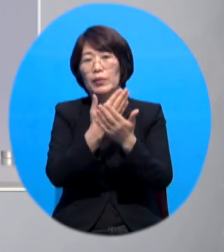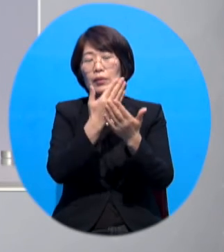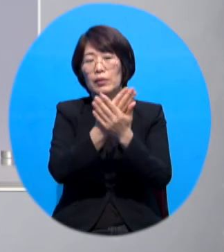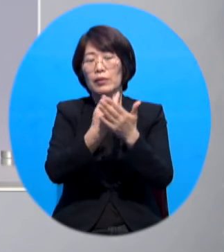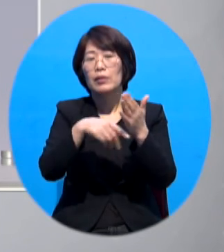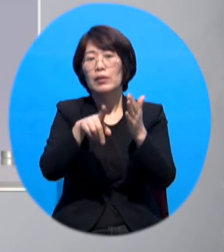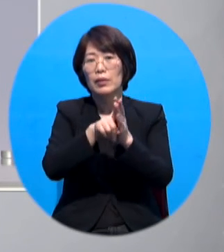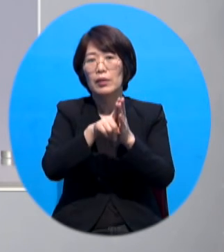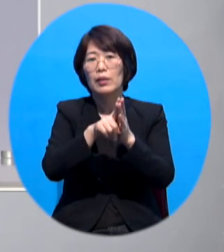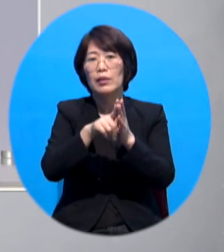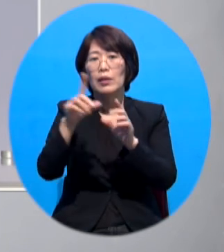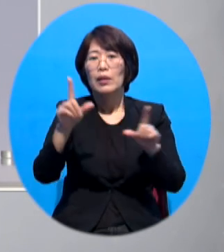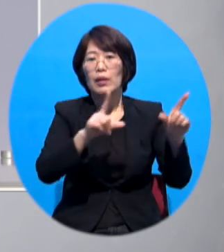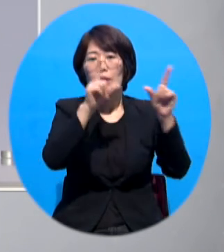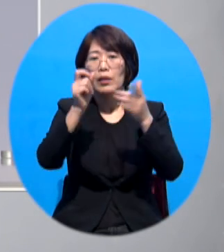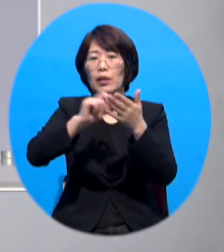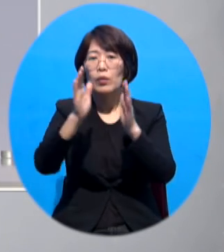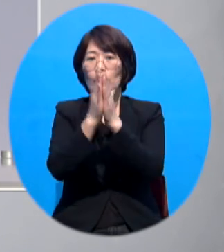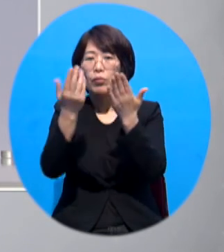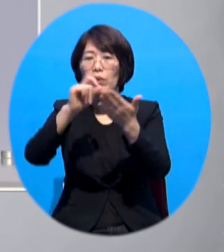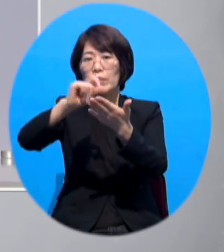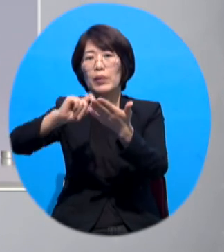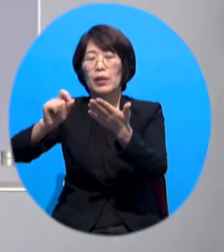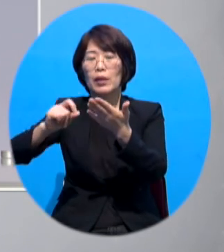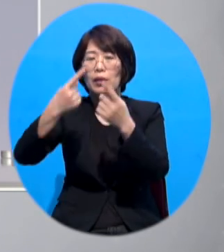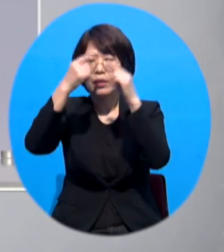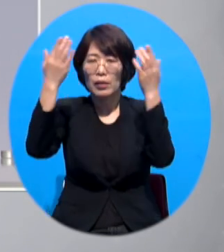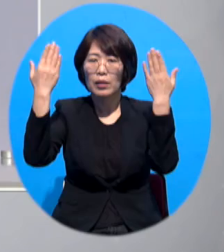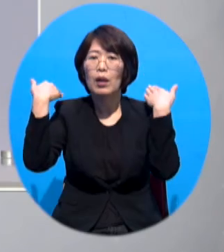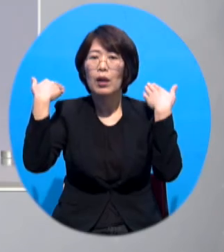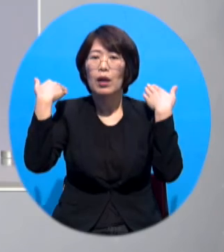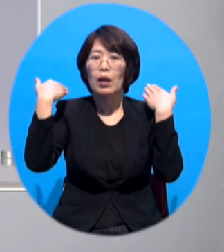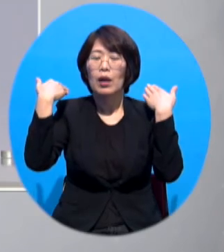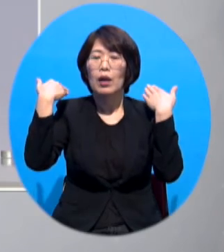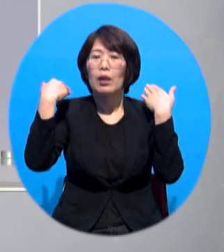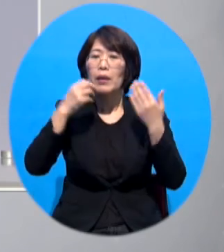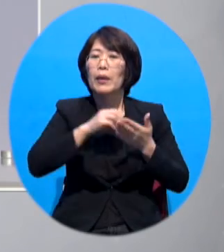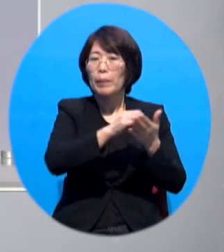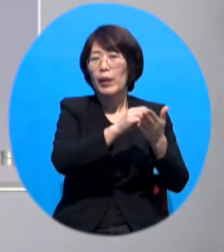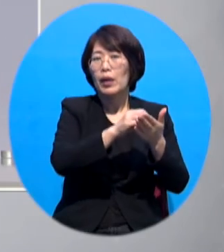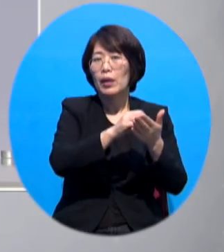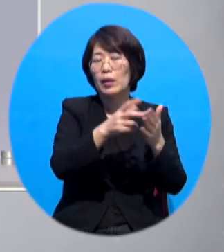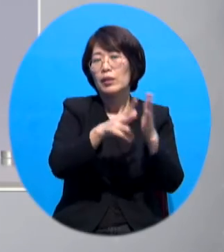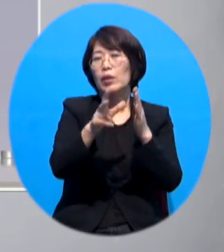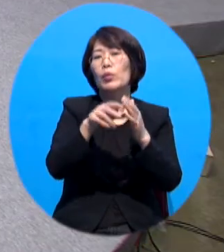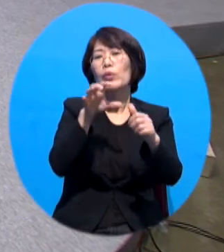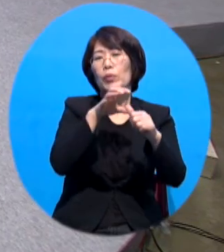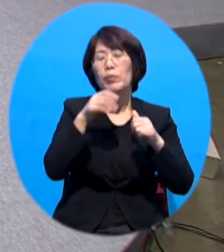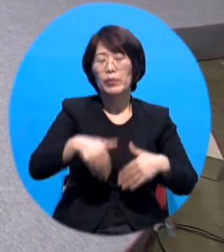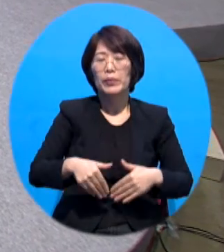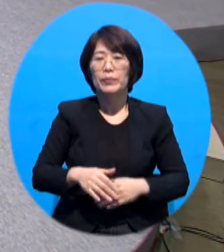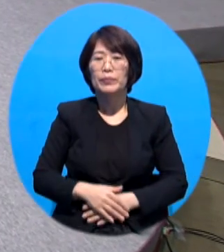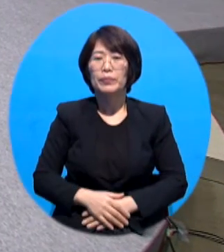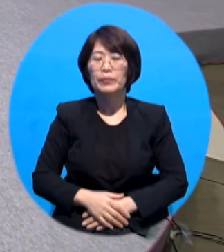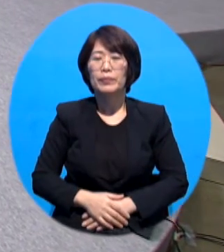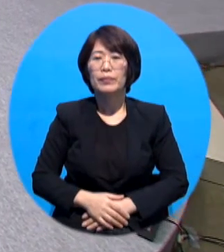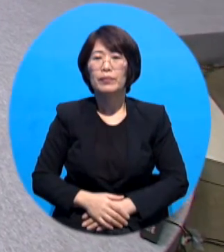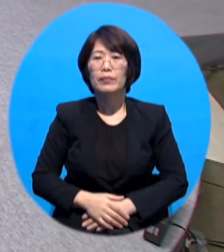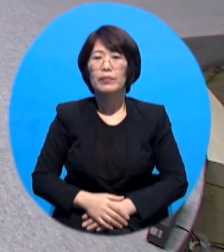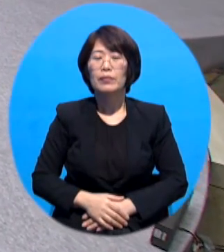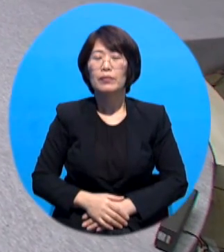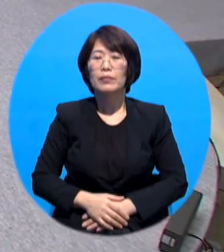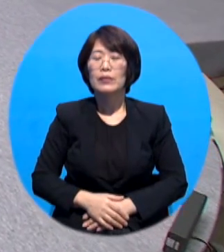생기고 이를 그대로 기록해서 의 대학 전형 자료로 활용 102 하는 것이 대단히 중요하고 네 바로 시간 끝났습니다